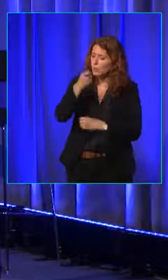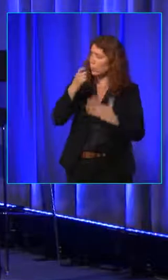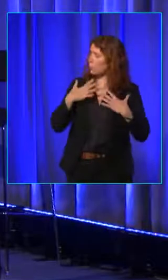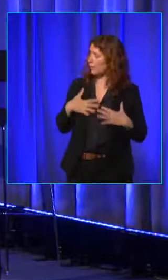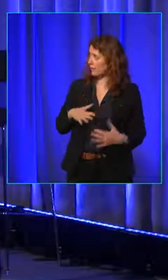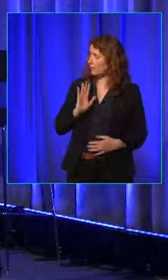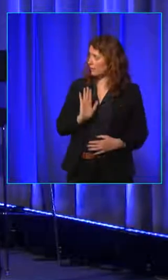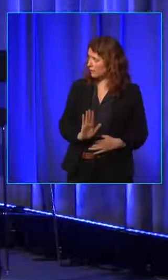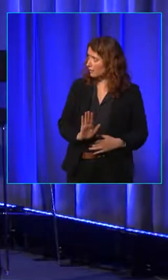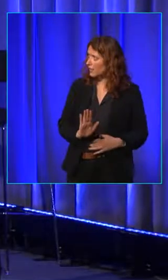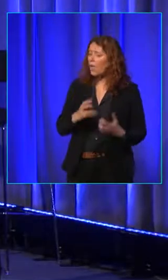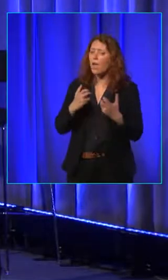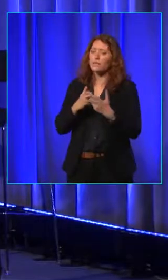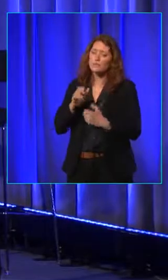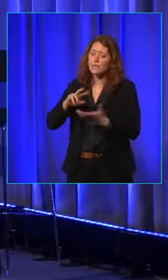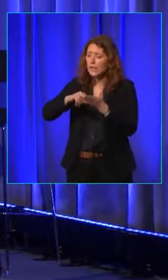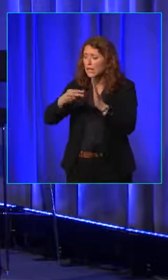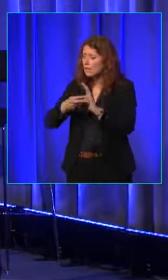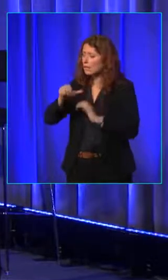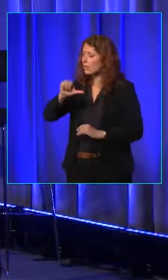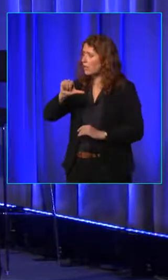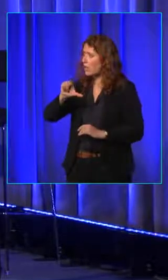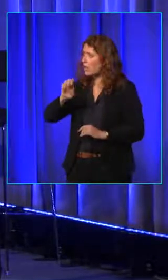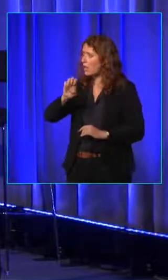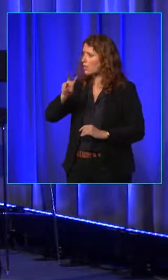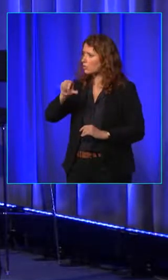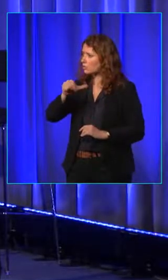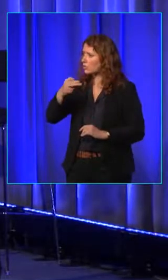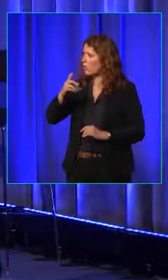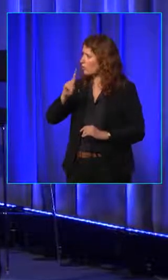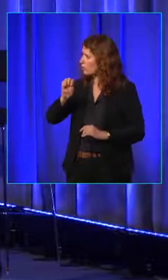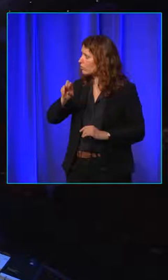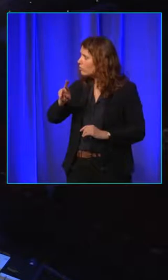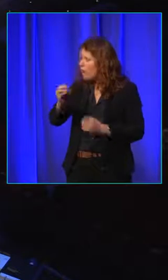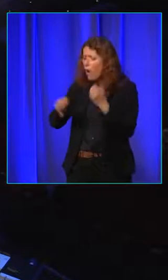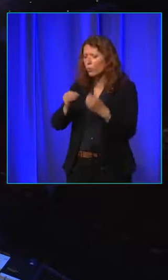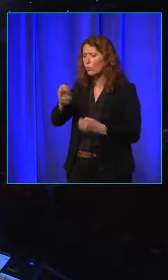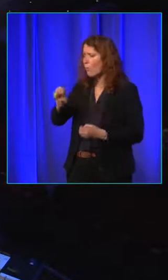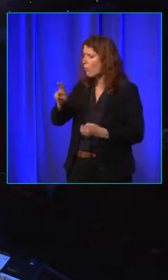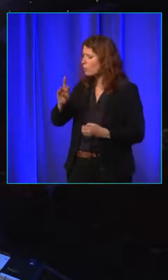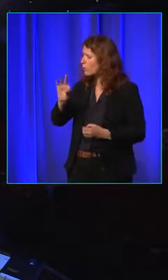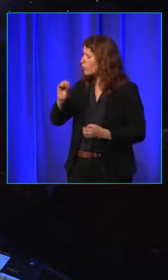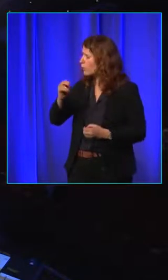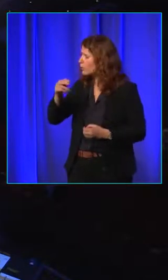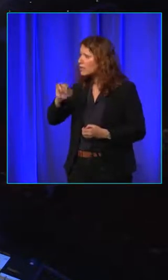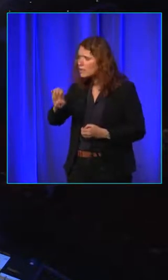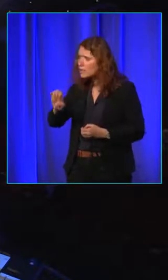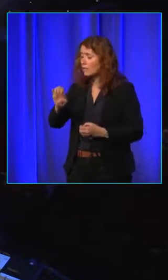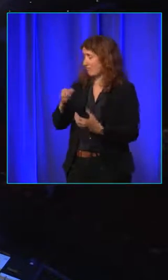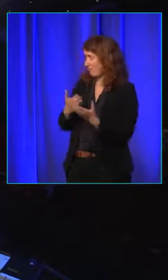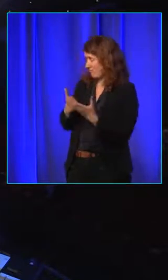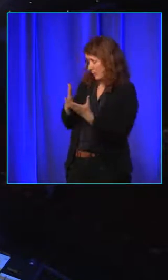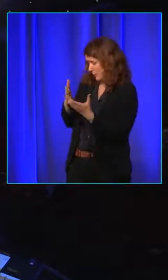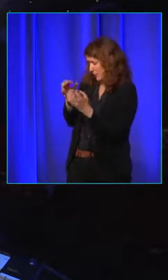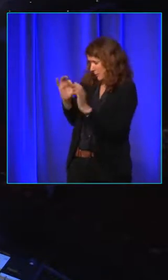comme la technique Alexander ou le Tony ou la méthode Feldenkrais, où on utilise sous d'autres termes ces simulations motrices, c'est-à-dire